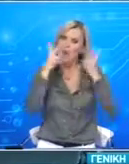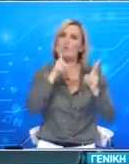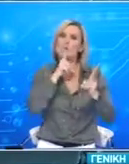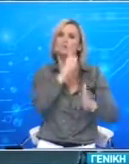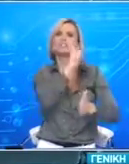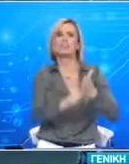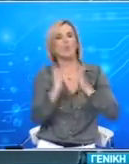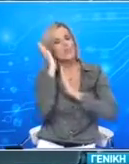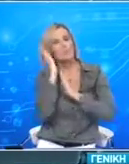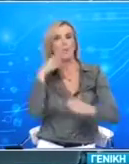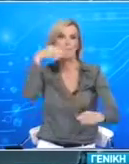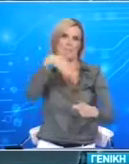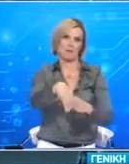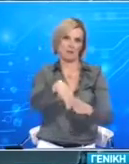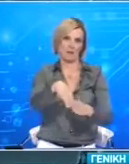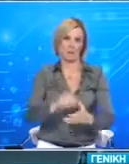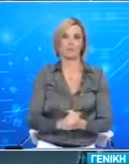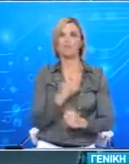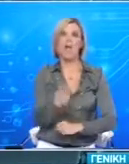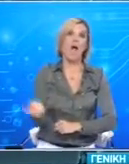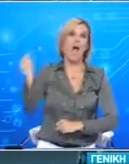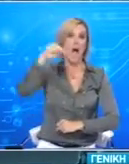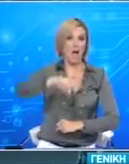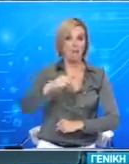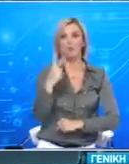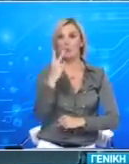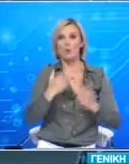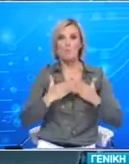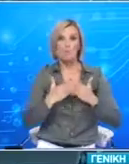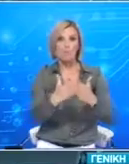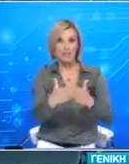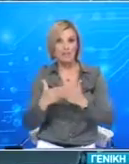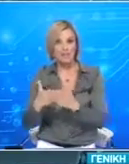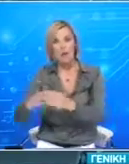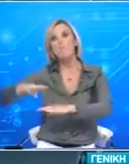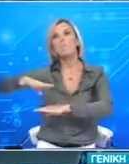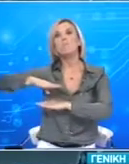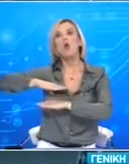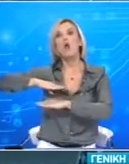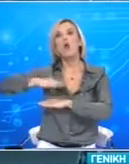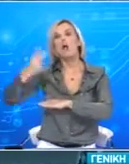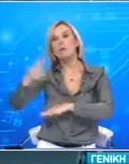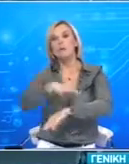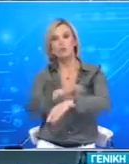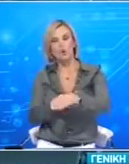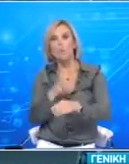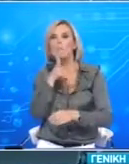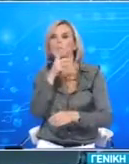Επίσης, αύριο αναμένεται να καταπλέψουν 2 αρματαγωγά του πολεμικού ναυτικού, τα οποία επίσης θα χρησιμοποιηθούν για την προσωρινή